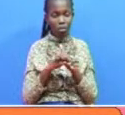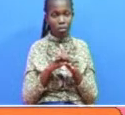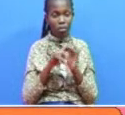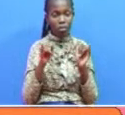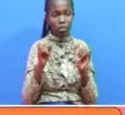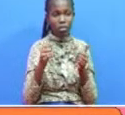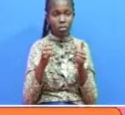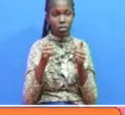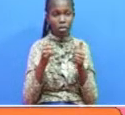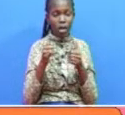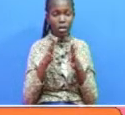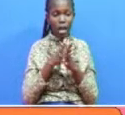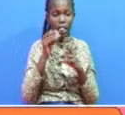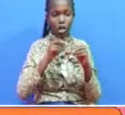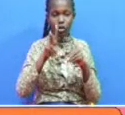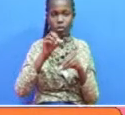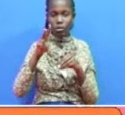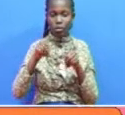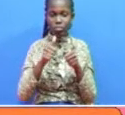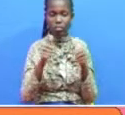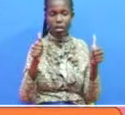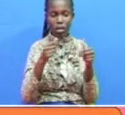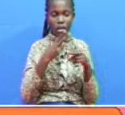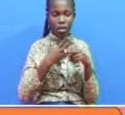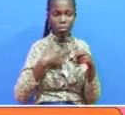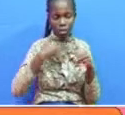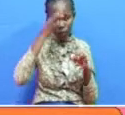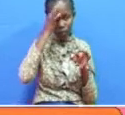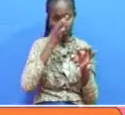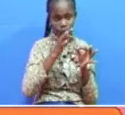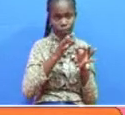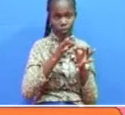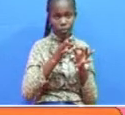alama ilia usakuwa ni 2022. Nitwa Faith Makenzi wa Mutunga kwa UT1.